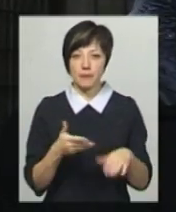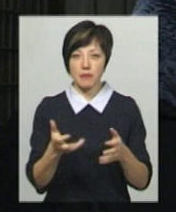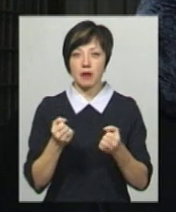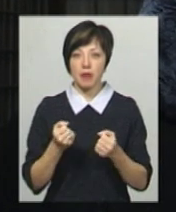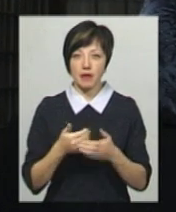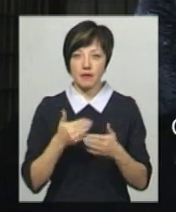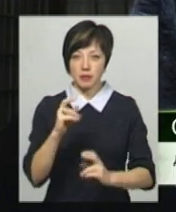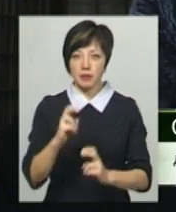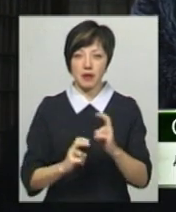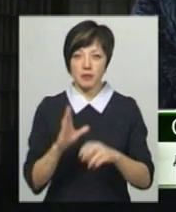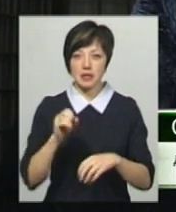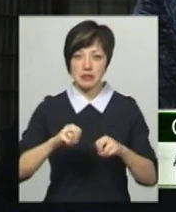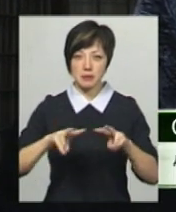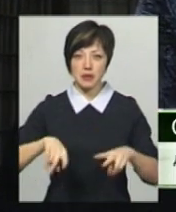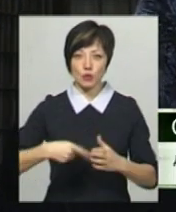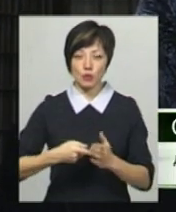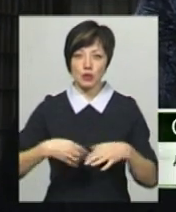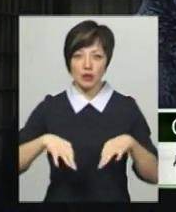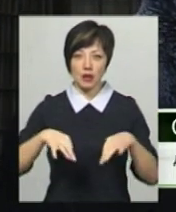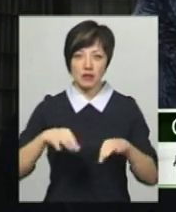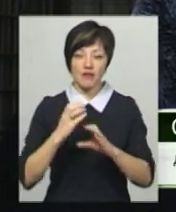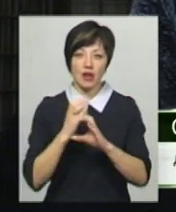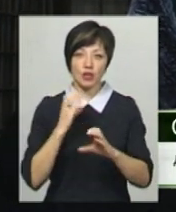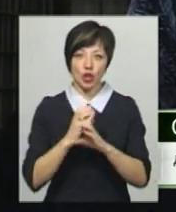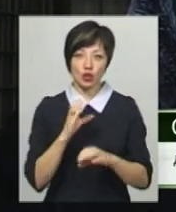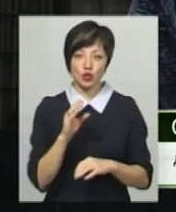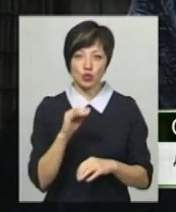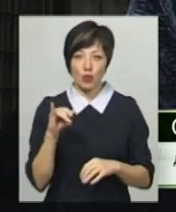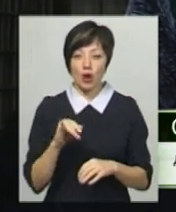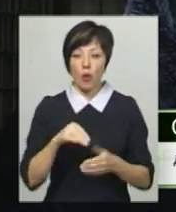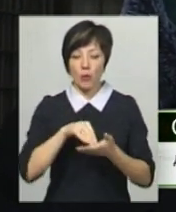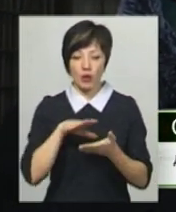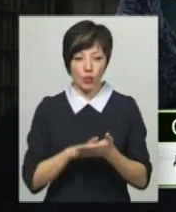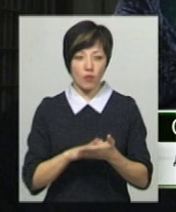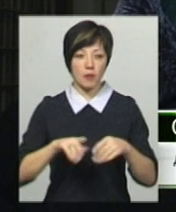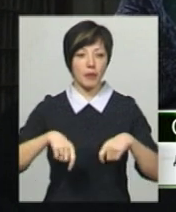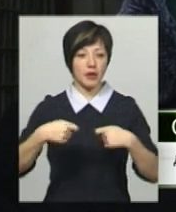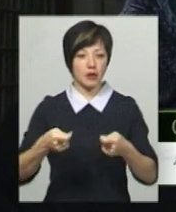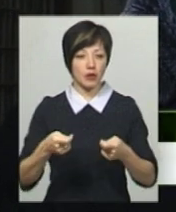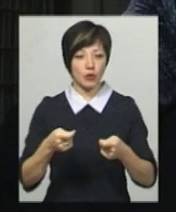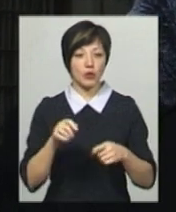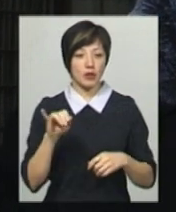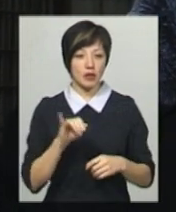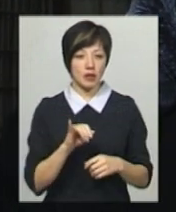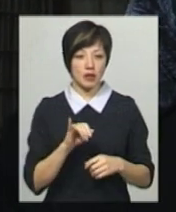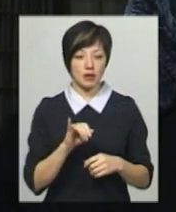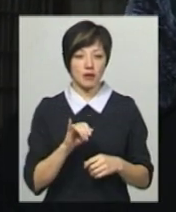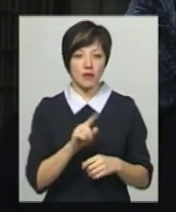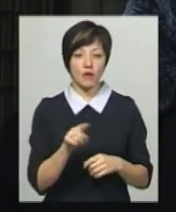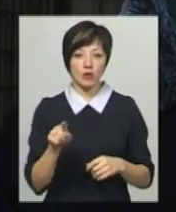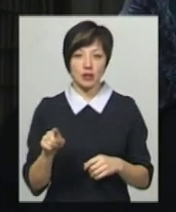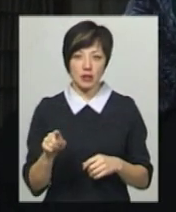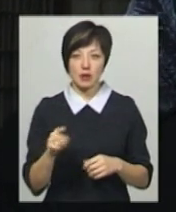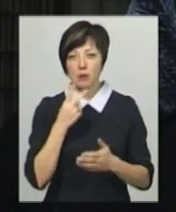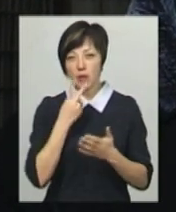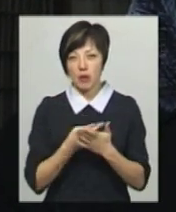від підприємства «Спецкомунтранс» вантажу, скажімо так, ми його обліковуємо, я передаю їм, і вони вже, скажімо так, і